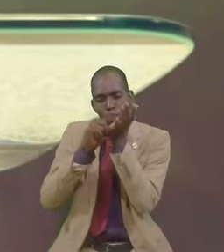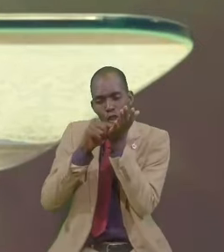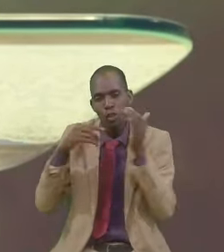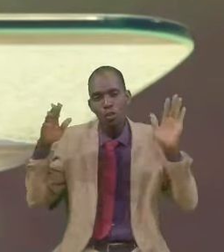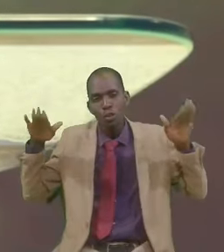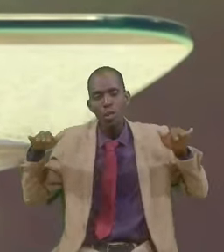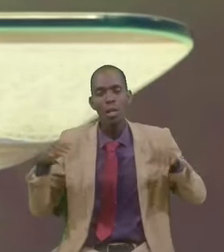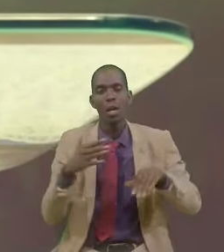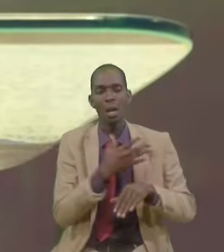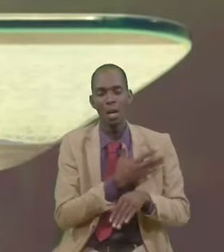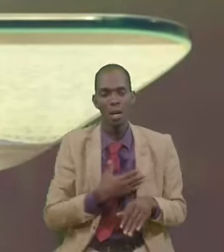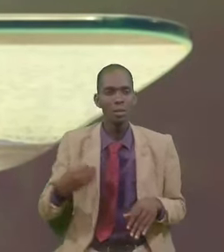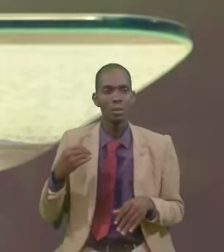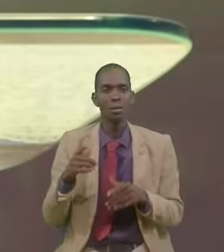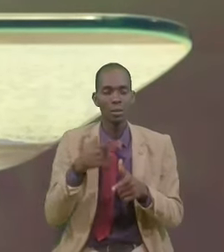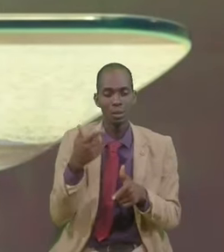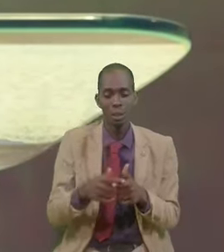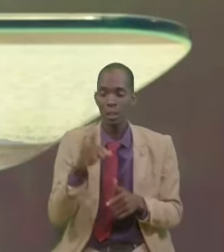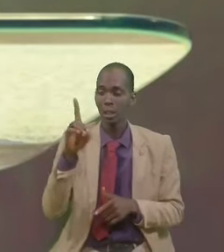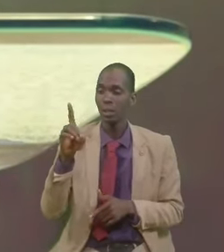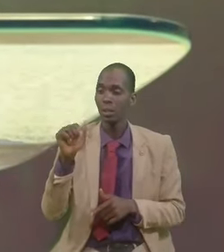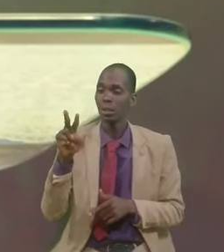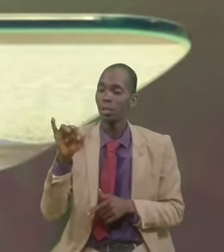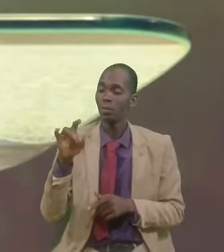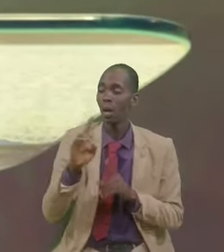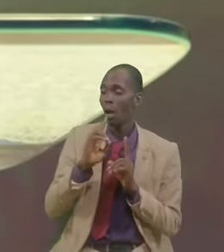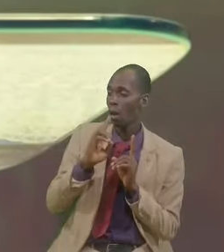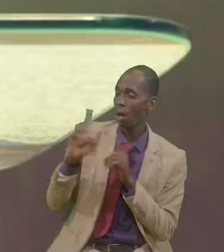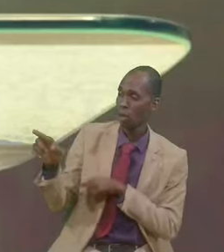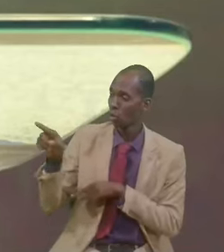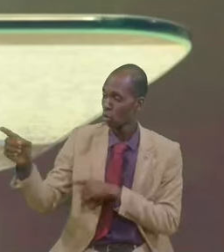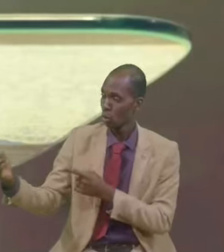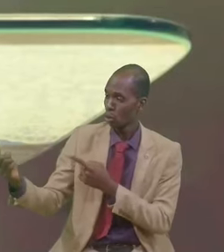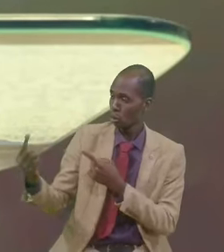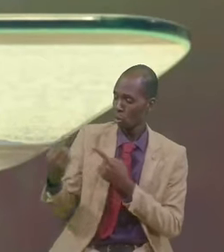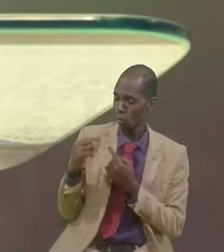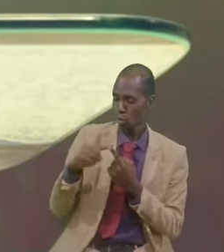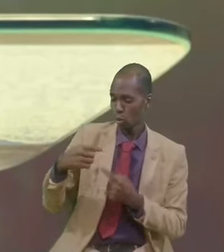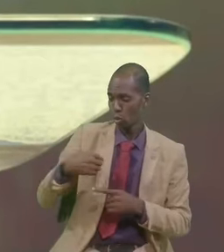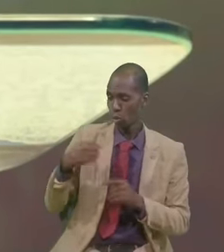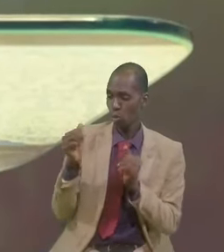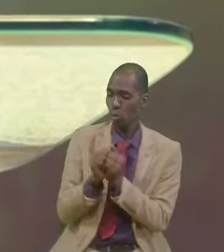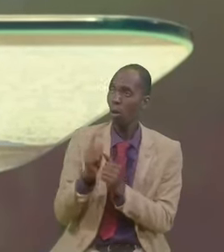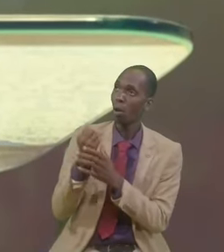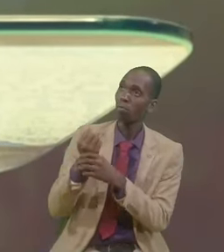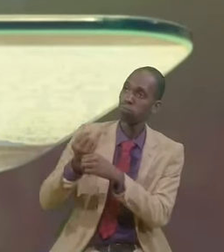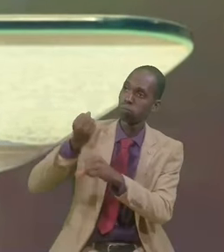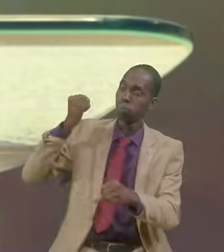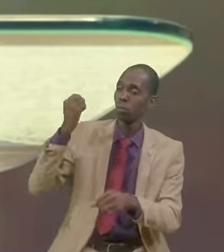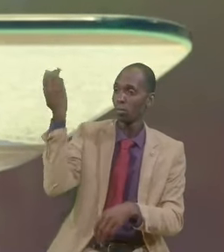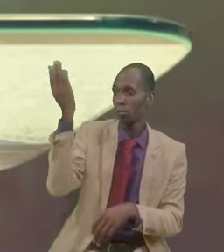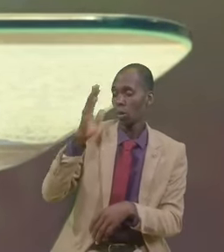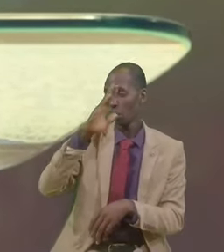David dit aux Philistins, tu marches contre moi avec l'épée, avec la